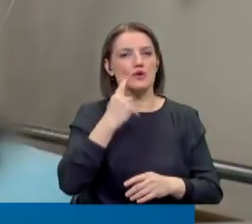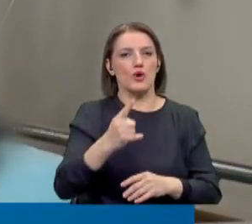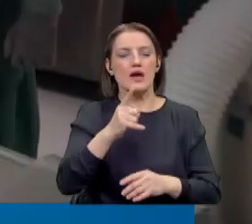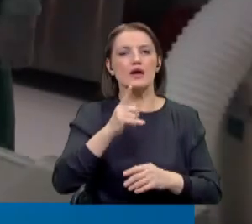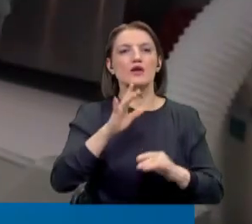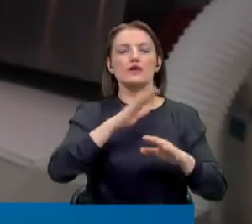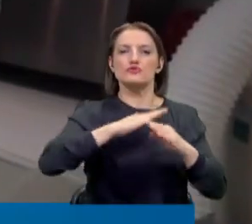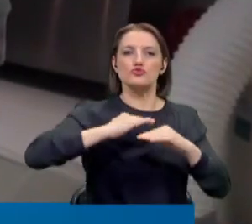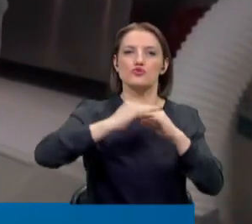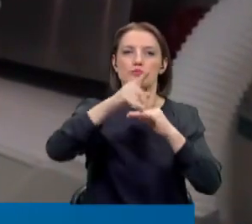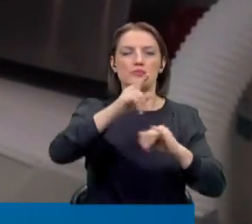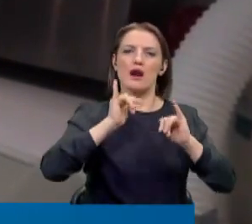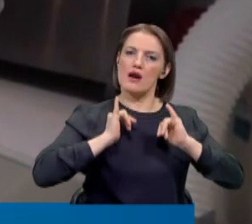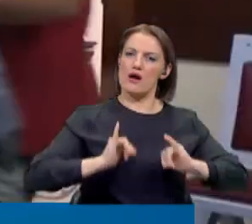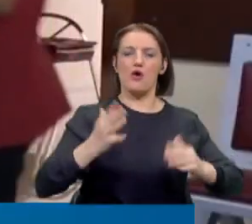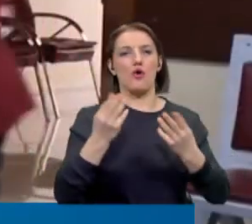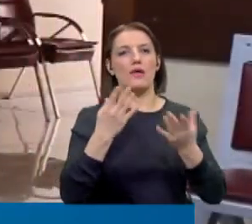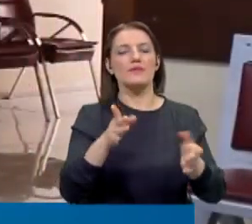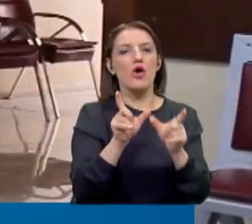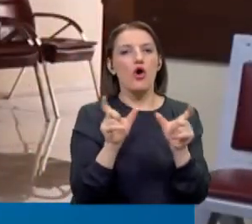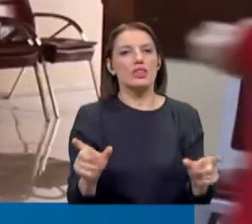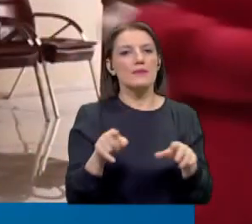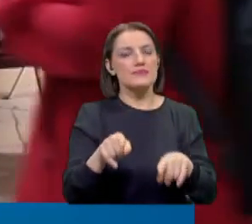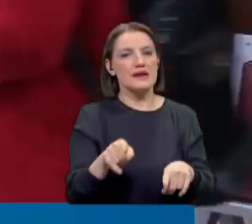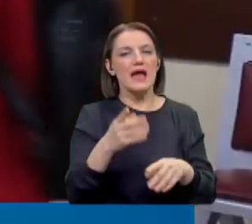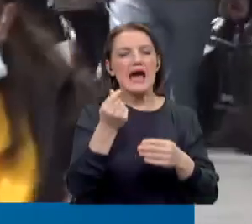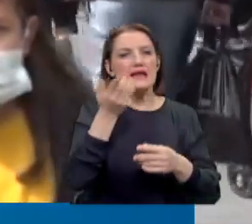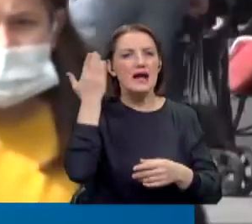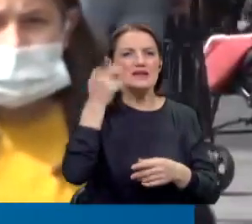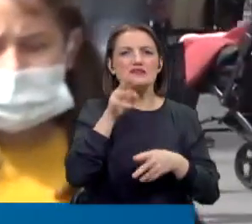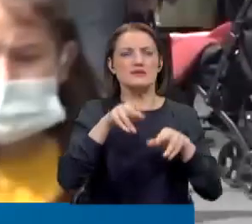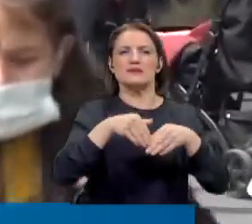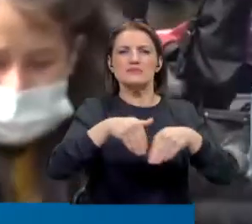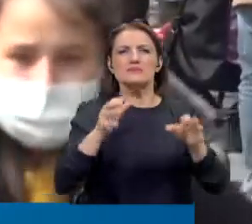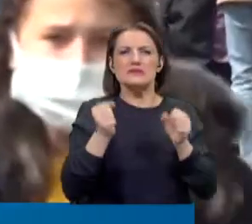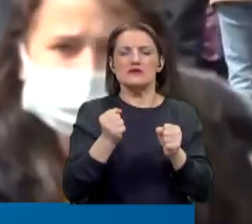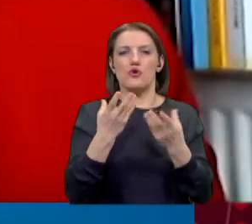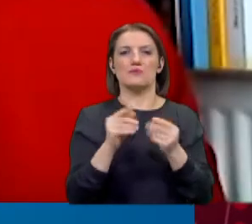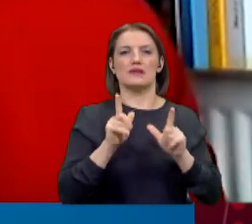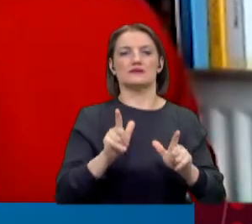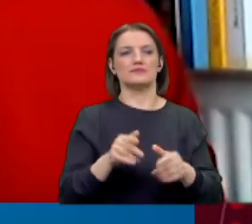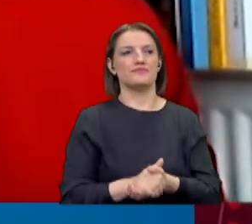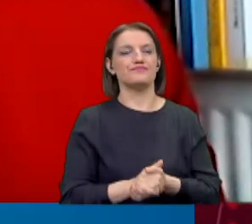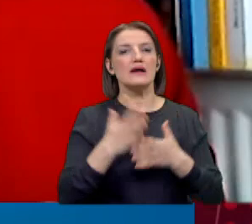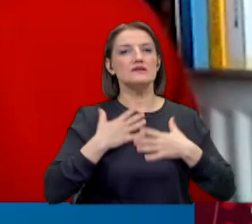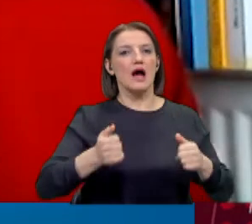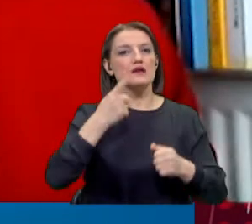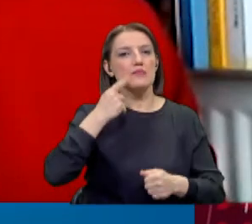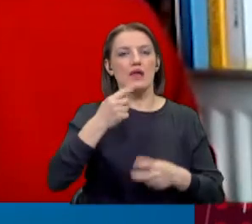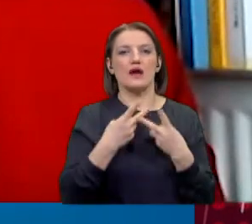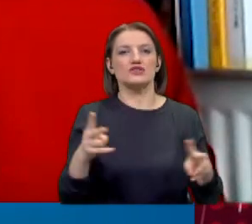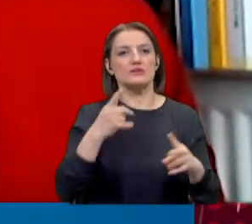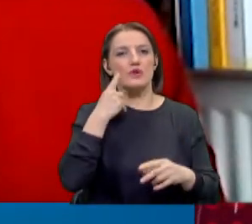toplumda rehavete neden olabilir Oysa önlemlerin en az eskisi kadar sıkı olması gerektiği günlerdeyiz Sağlık Bakanlığı'nın